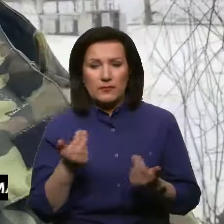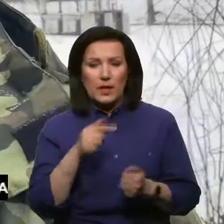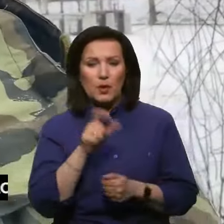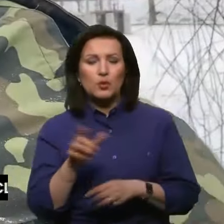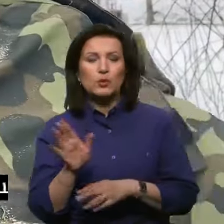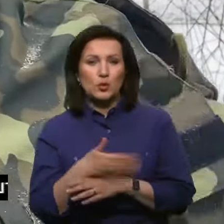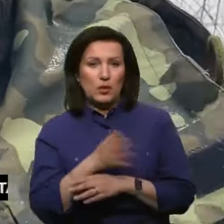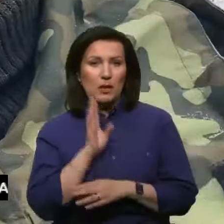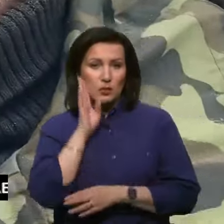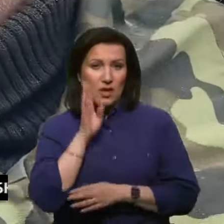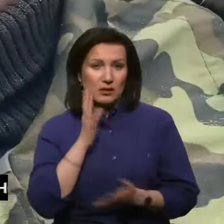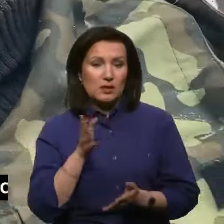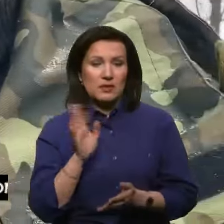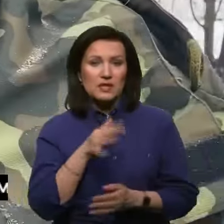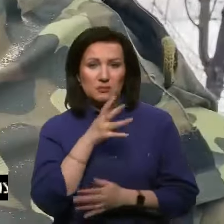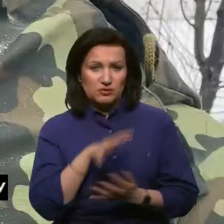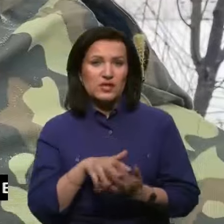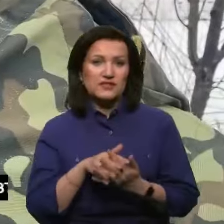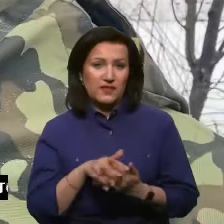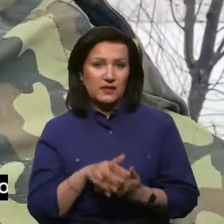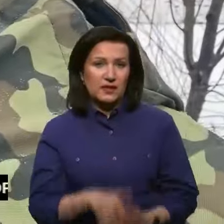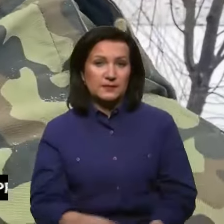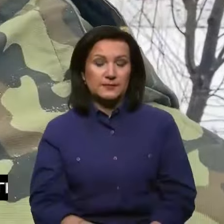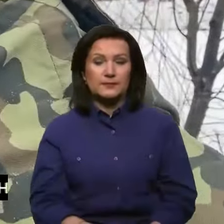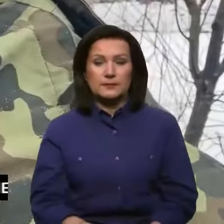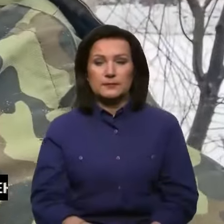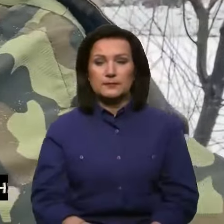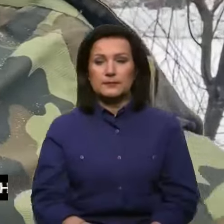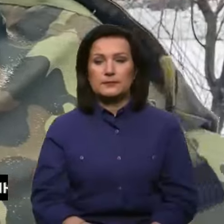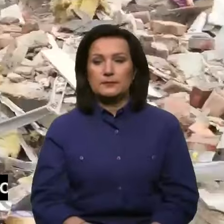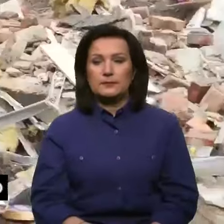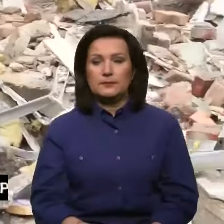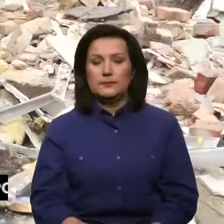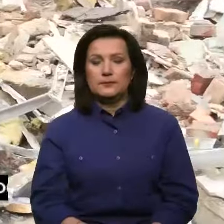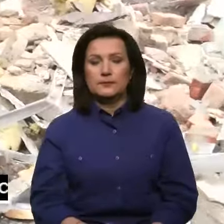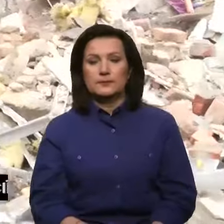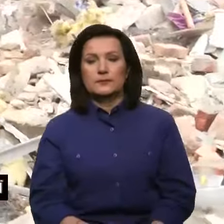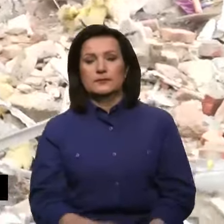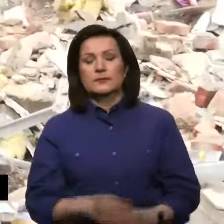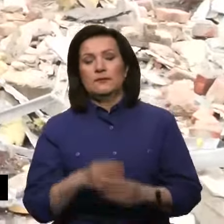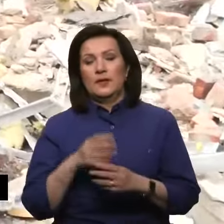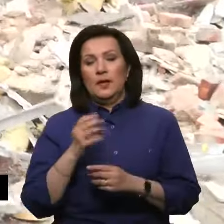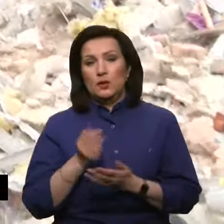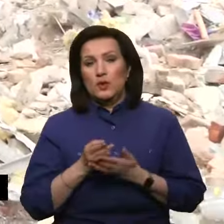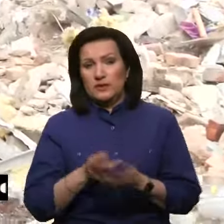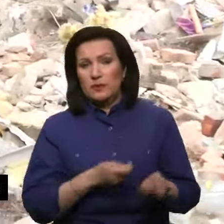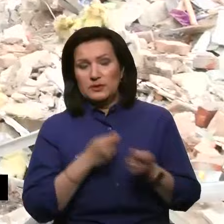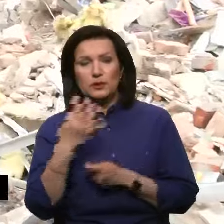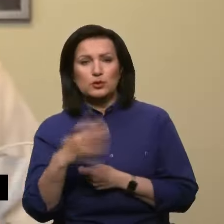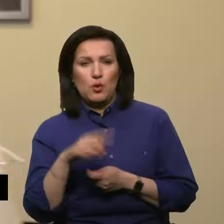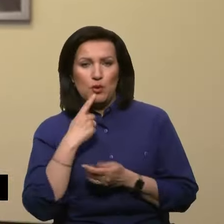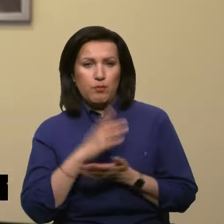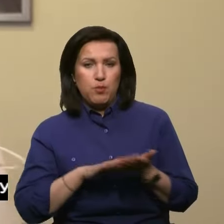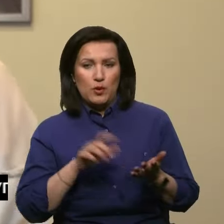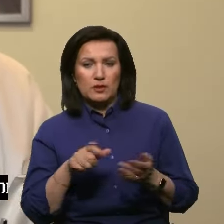люди гуляють ранками, навіть під час війни. Навіть в війну гуляють. З місць ударів до лікарні доставили 40